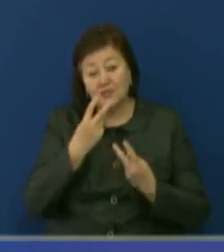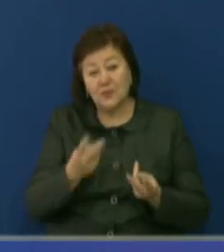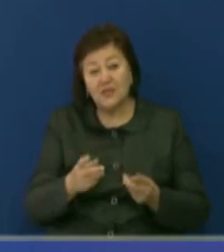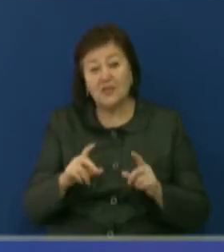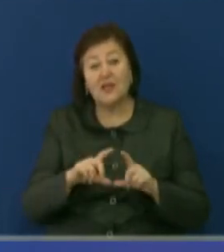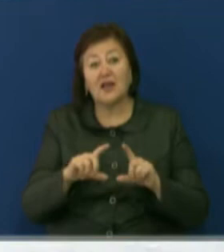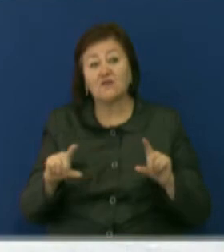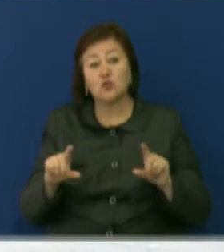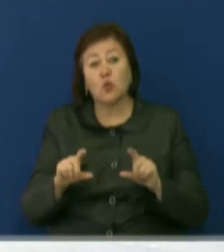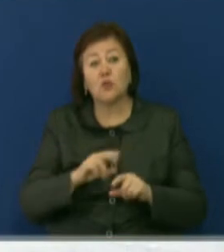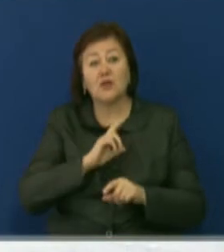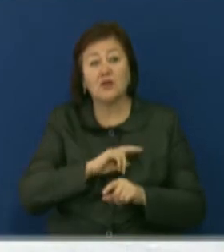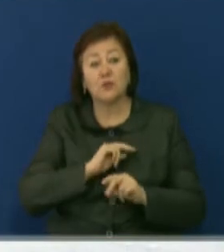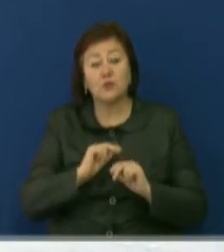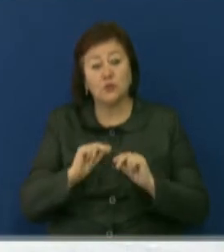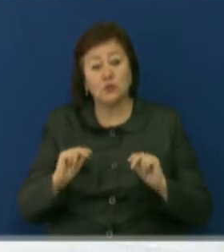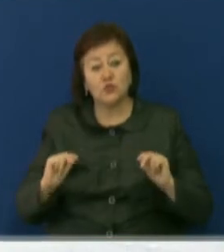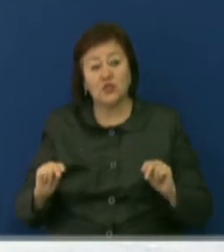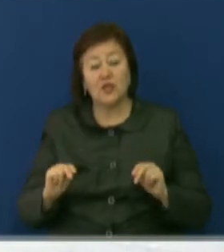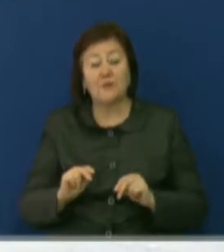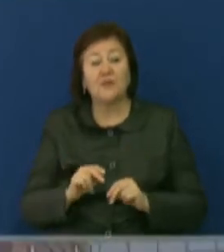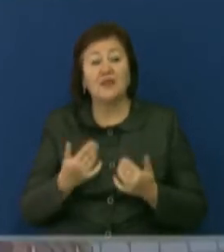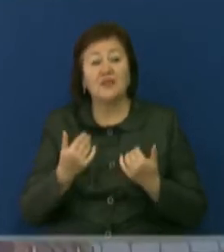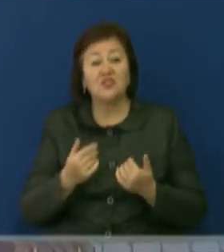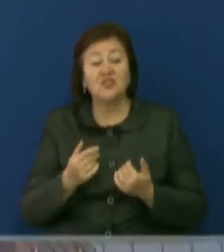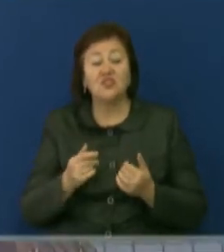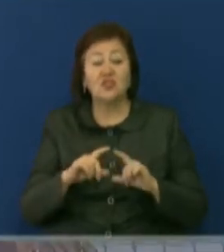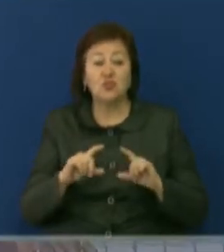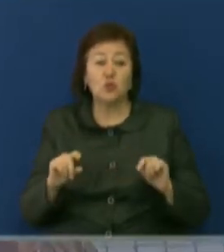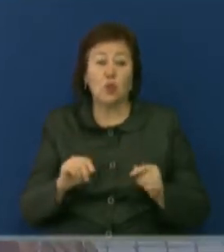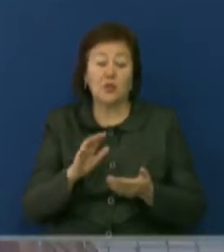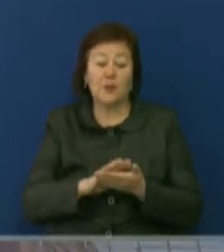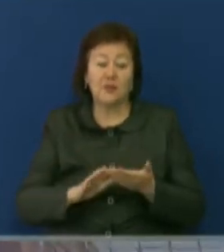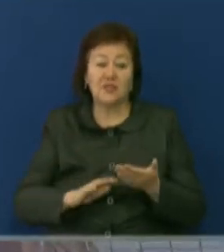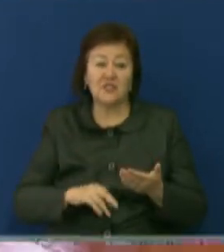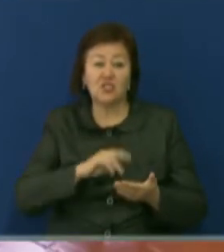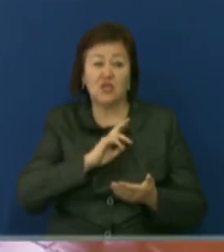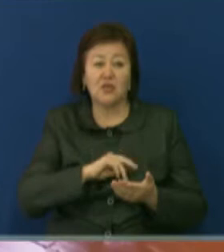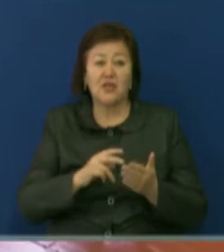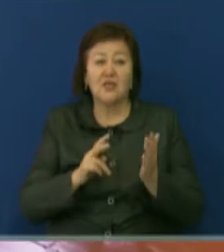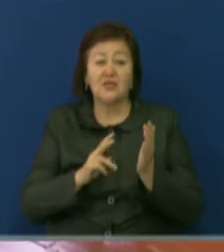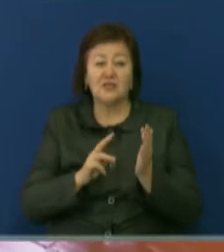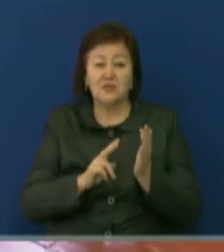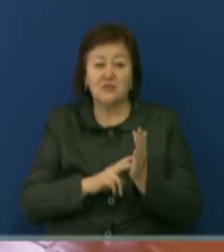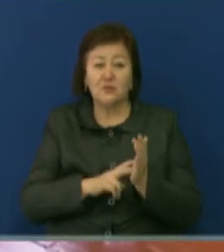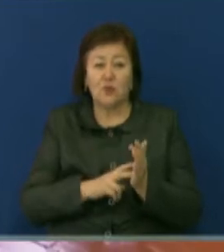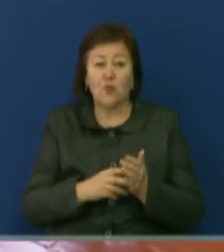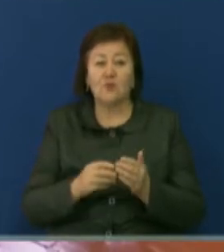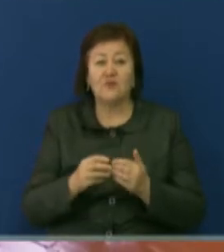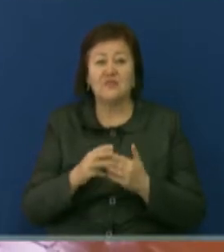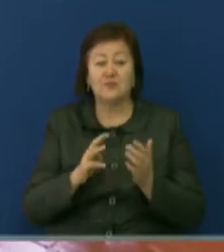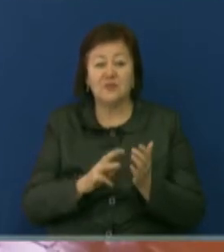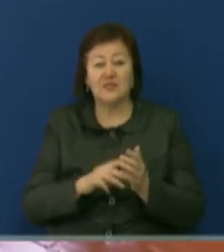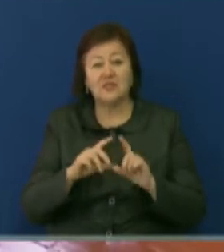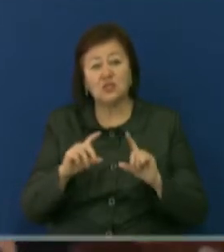қайтты. Қаламызда жазғы мектептер жұмыс жасауда. Атап айтқанда 7-ші, 11-ші, 28-ші білім орындарында жазда оқыту жұмыстары